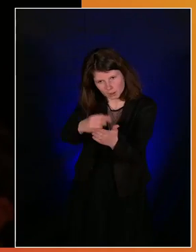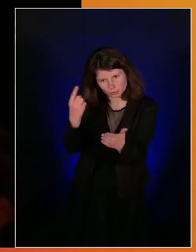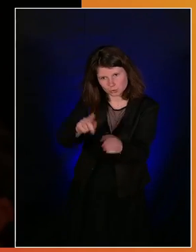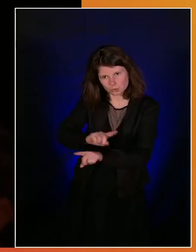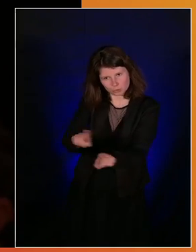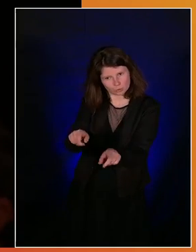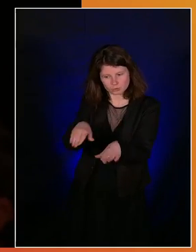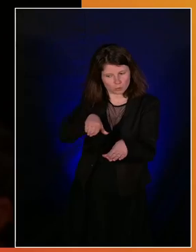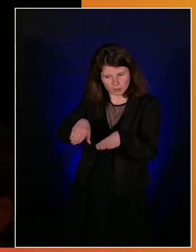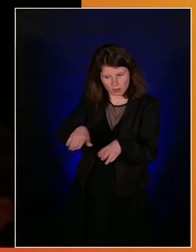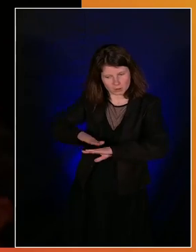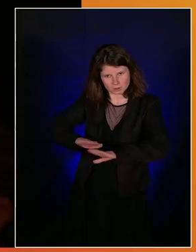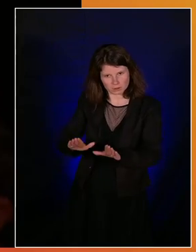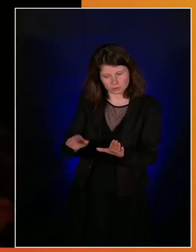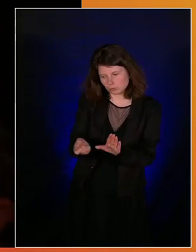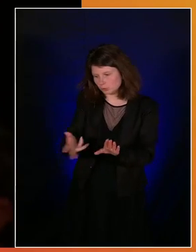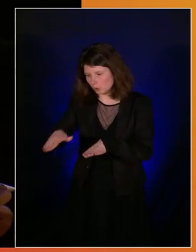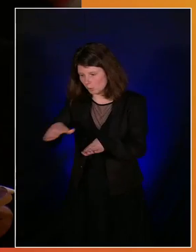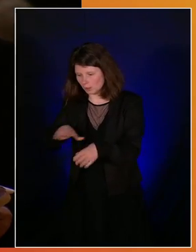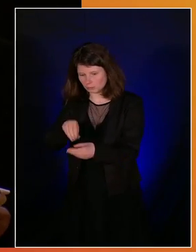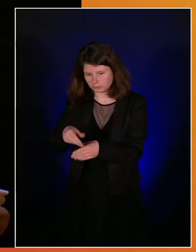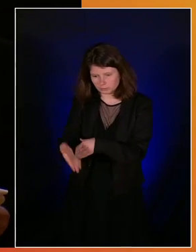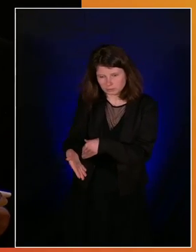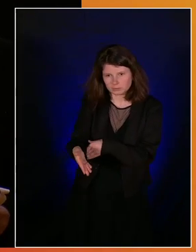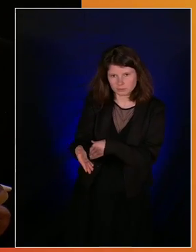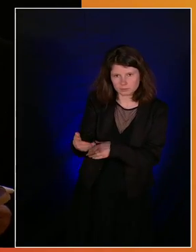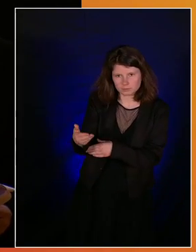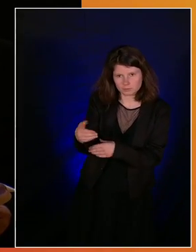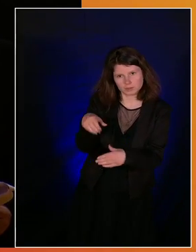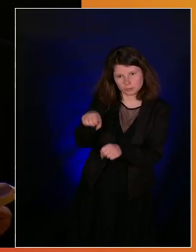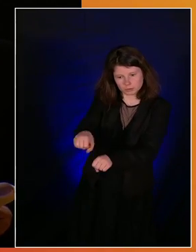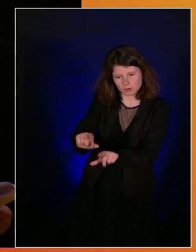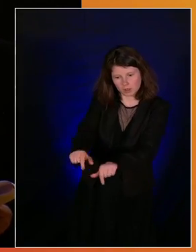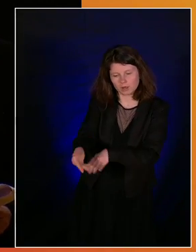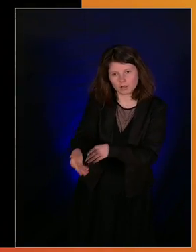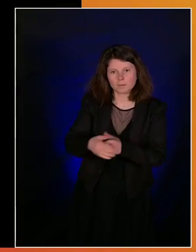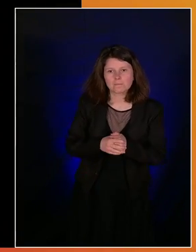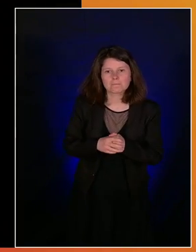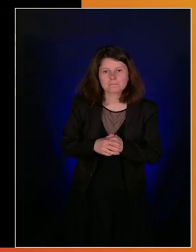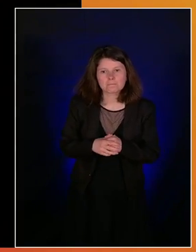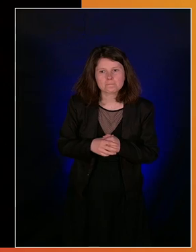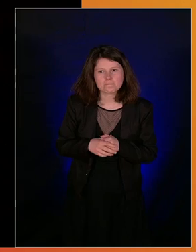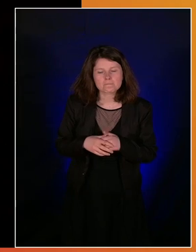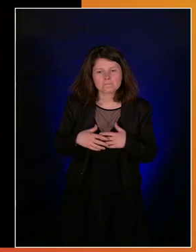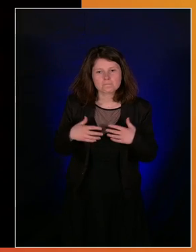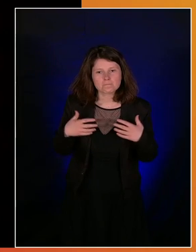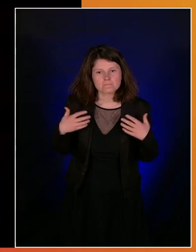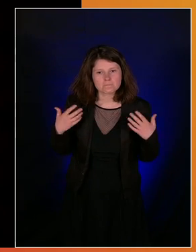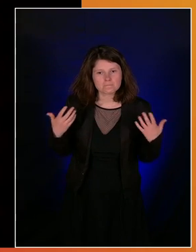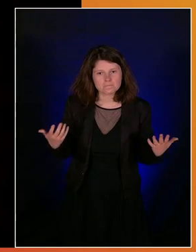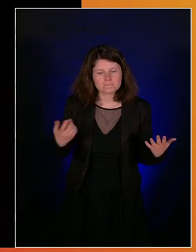gagner la revendication bon on partage je pense enfin j'espère ce ce type de de proposition donc on a